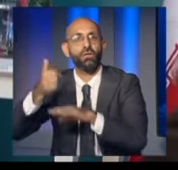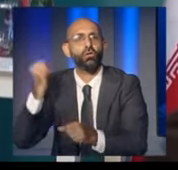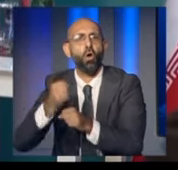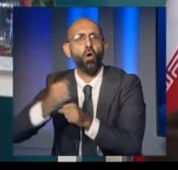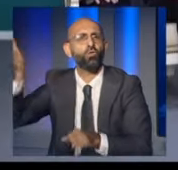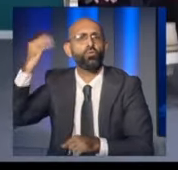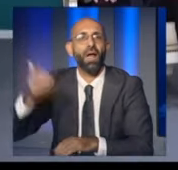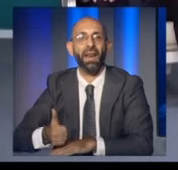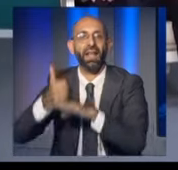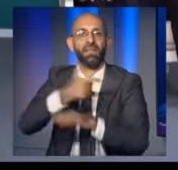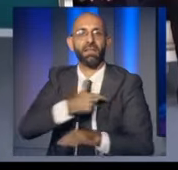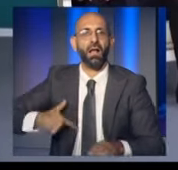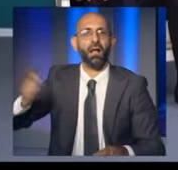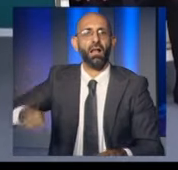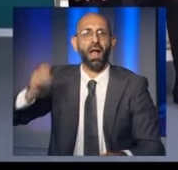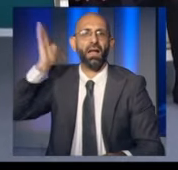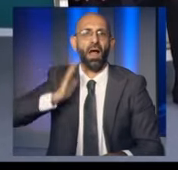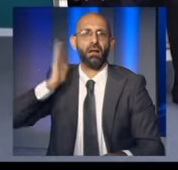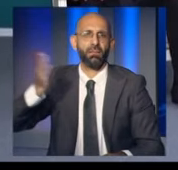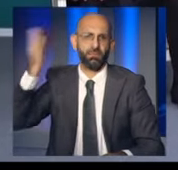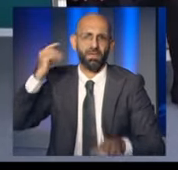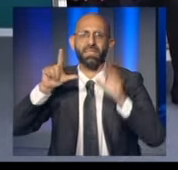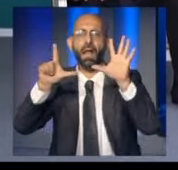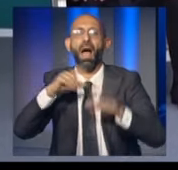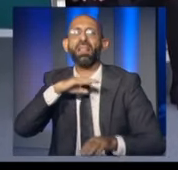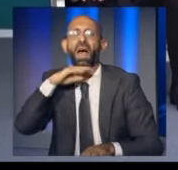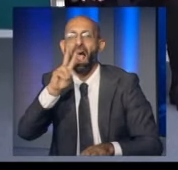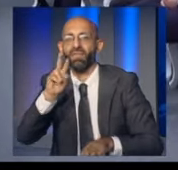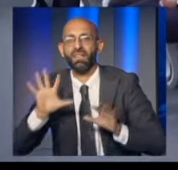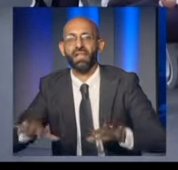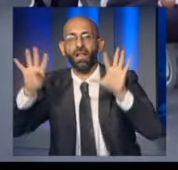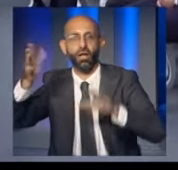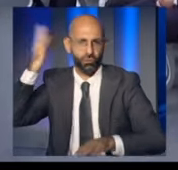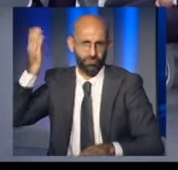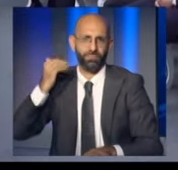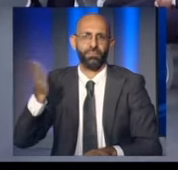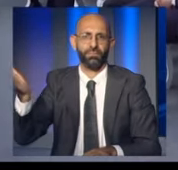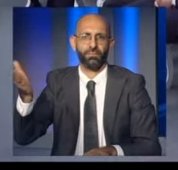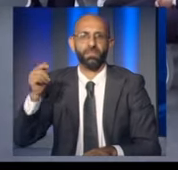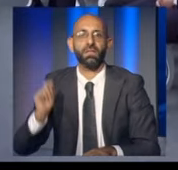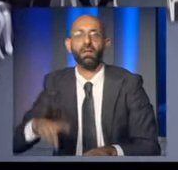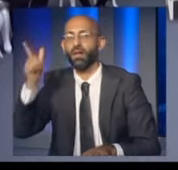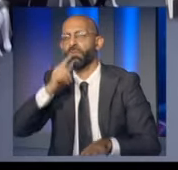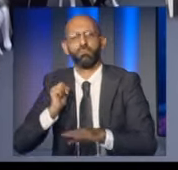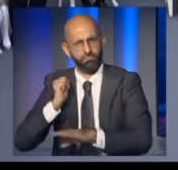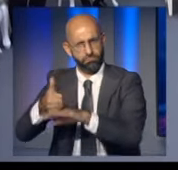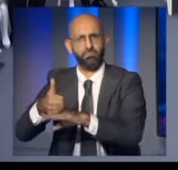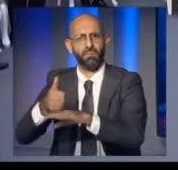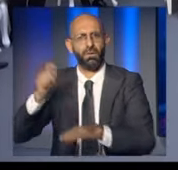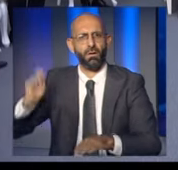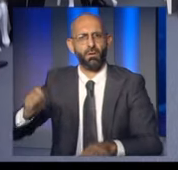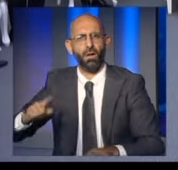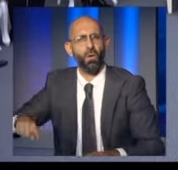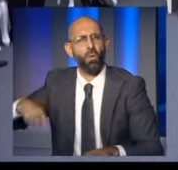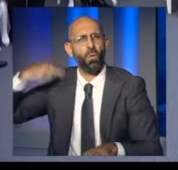والرئيس السابق للسلطة القضائية في إيران. عين في هذا المنصب في 7 آذار 2019 من قبل المرشد الإيراني علي